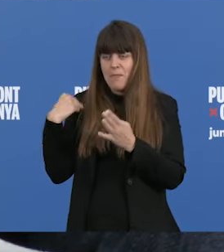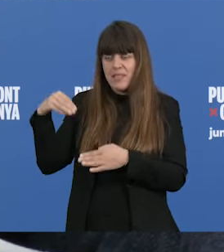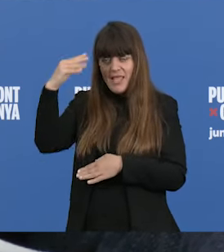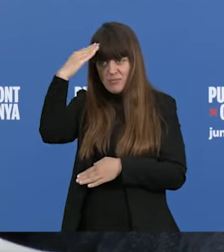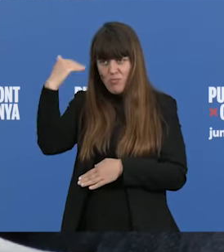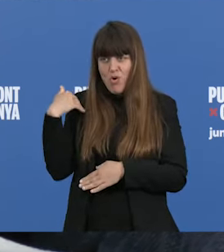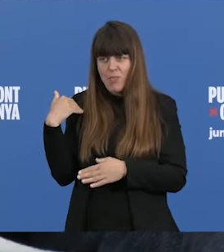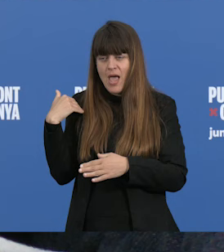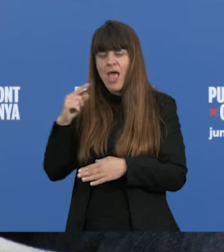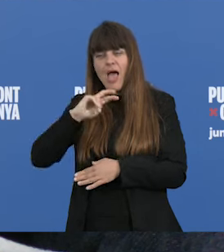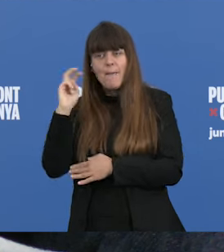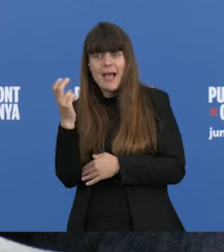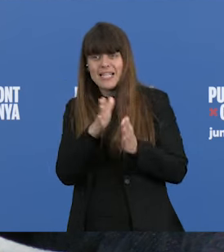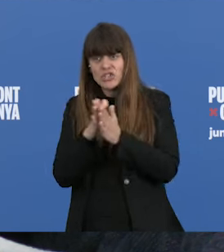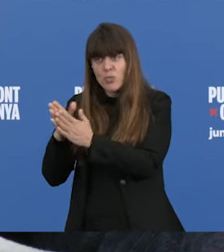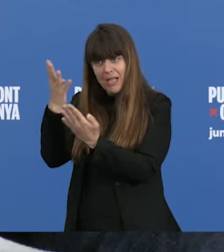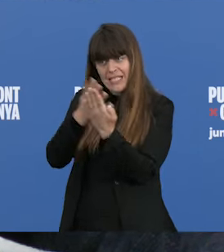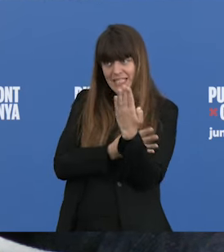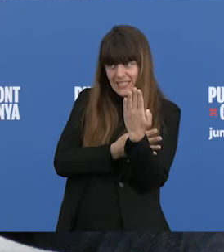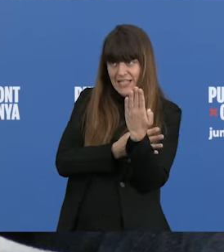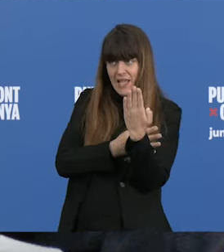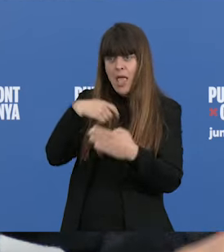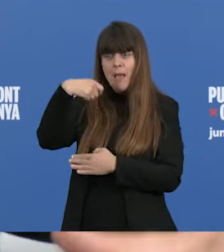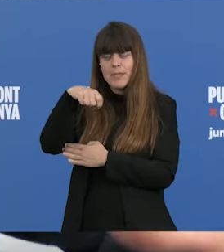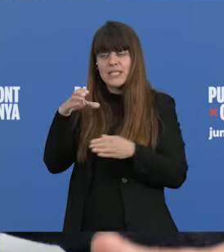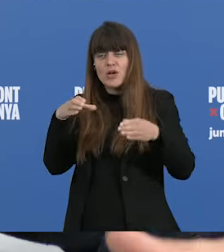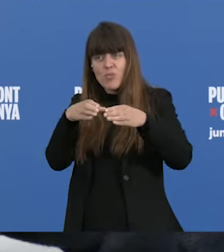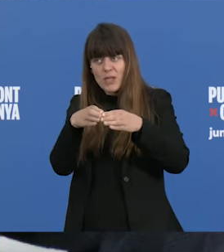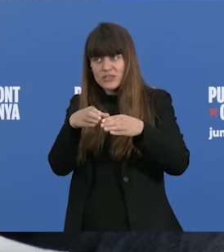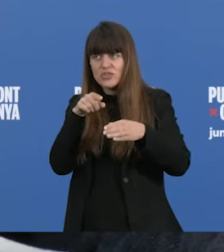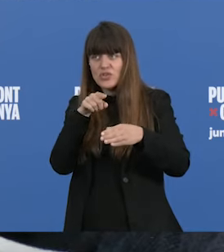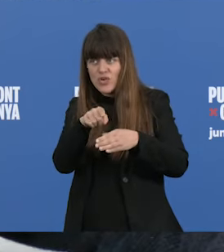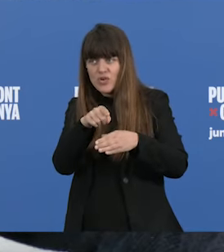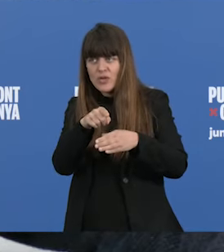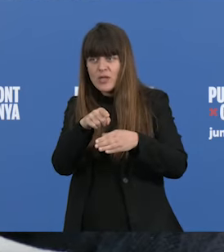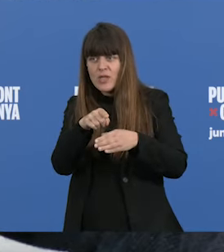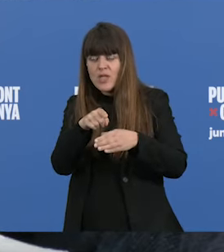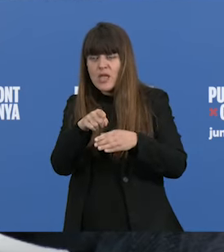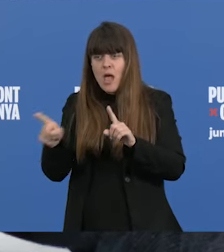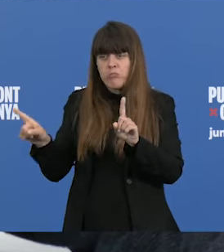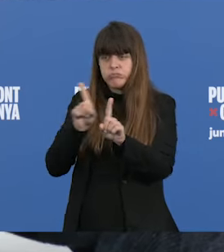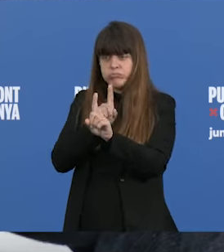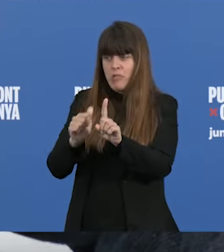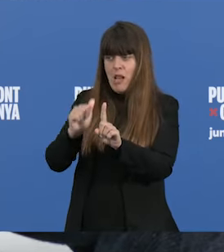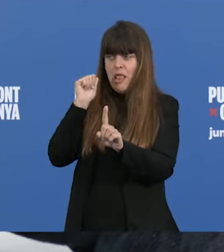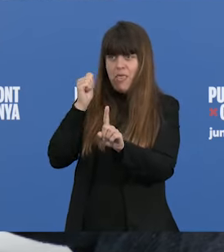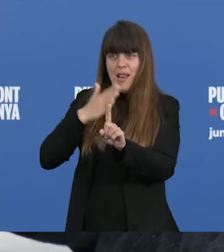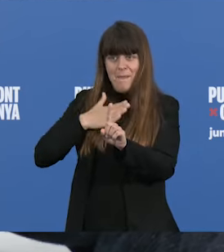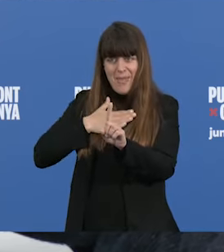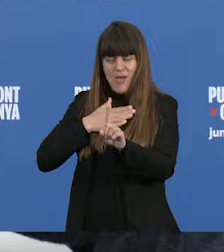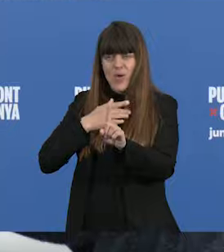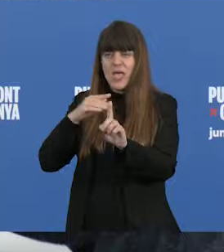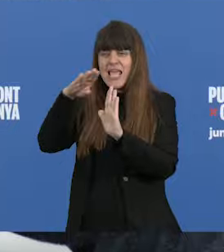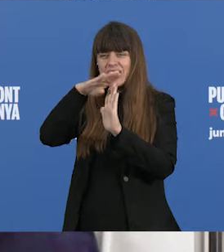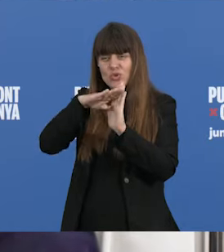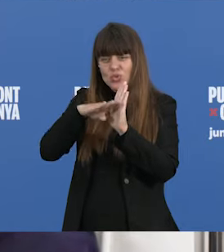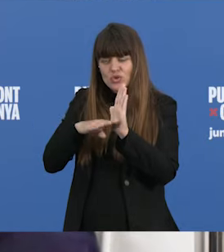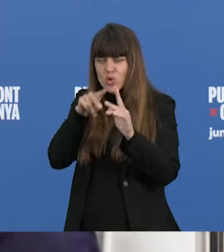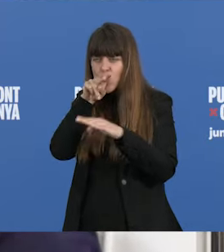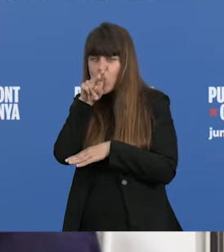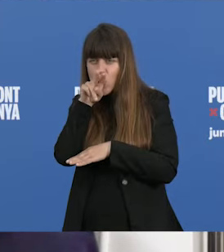Coloma de Farners i amb altres companys de llista. El president de l'agrupació es va posar darrere meu